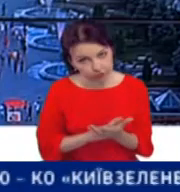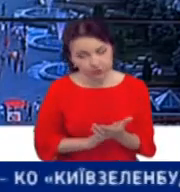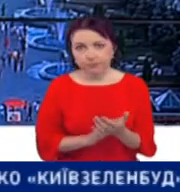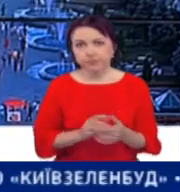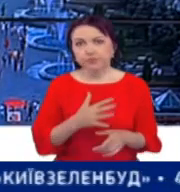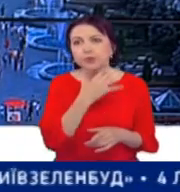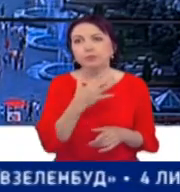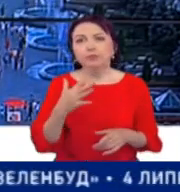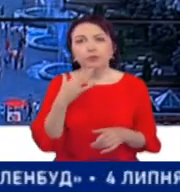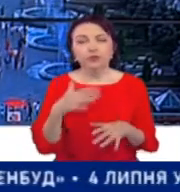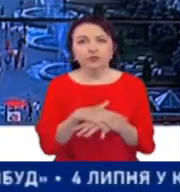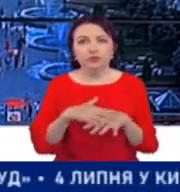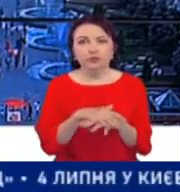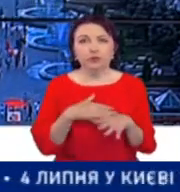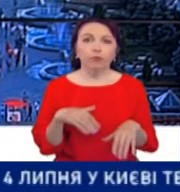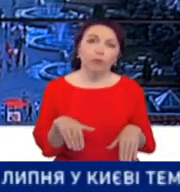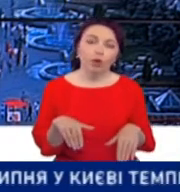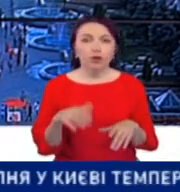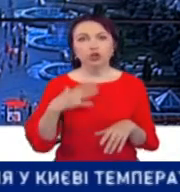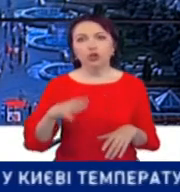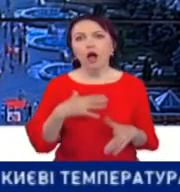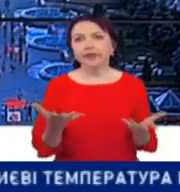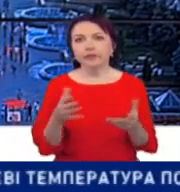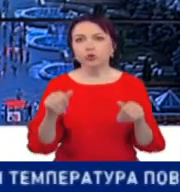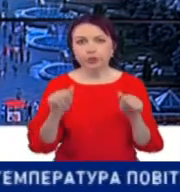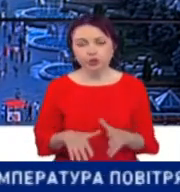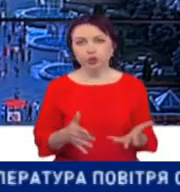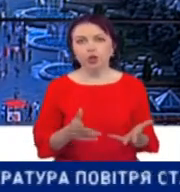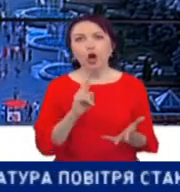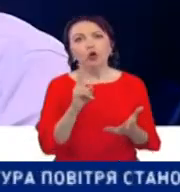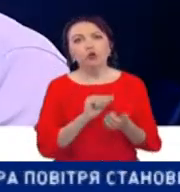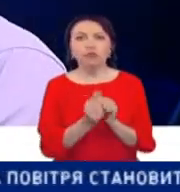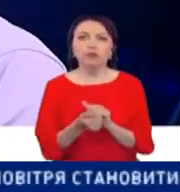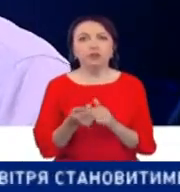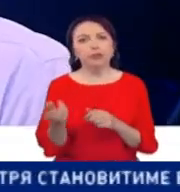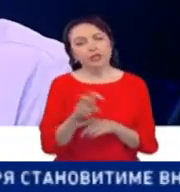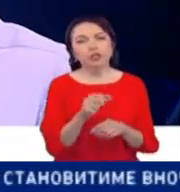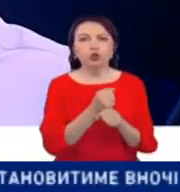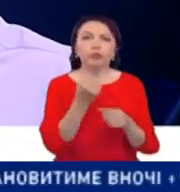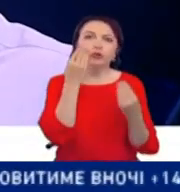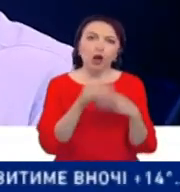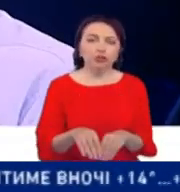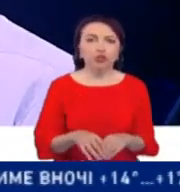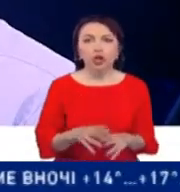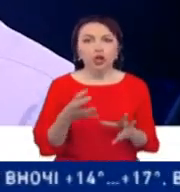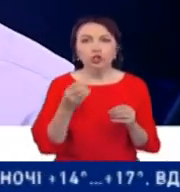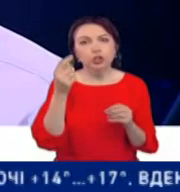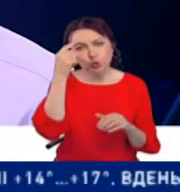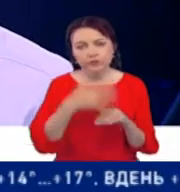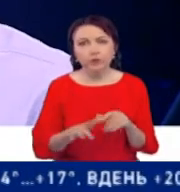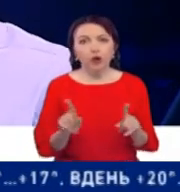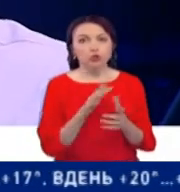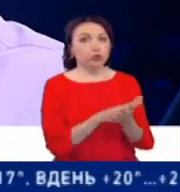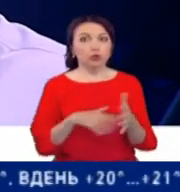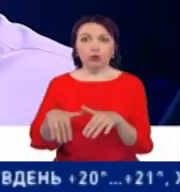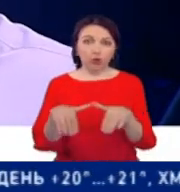що більшість населення там аморфна і чекає від когось яких рішень, хто за них прийде і зробить їм краще, і ще не усвідомила, що ж їй робити